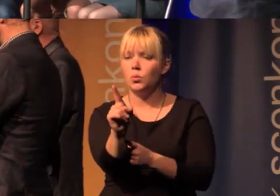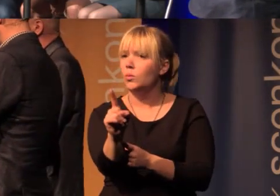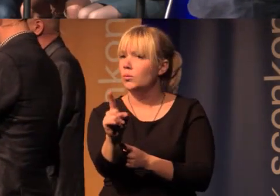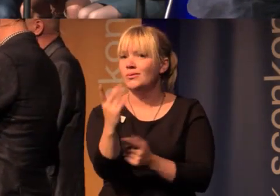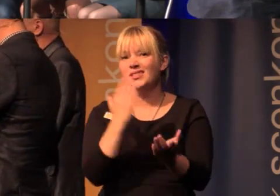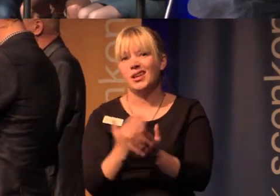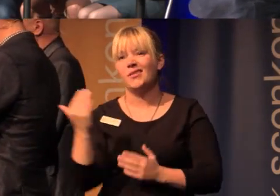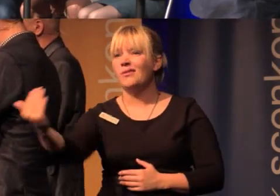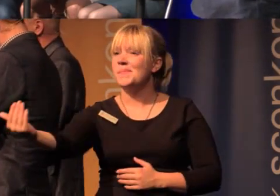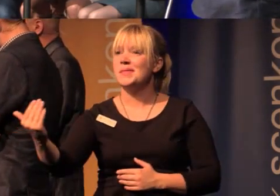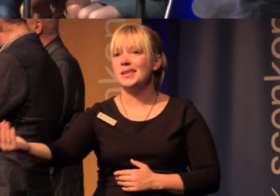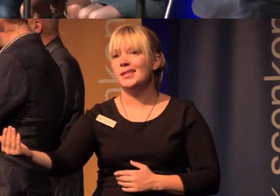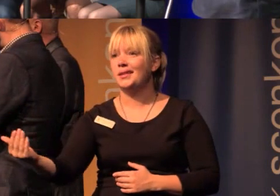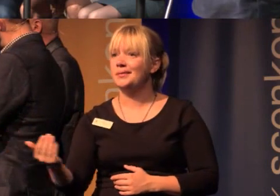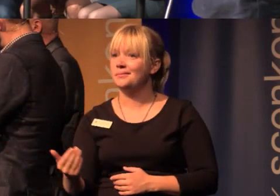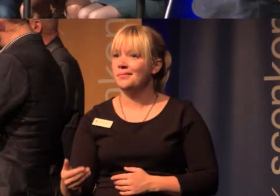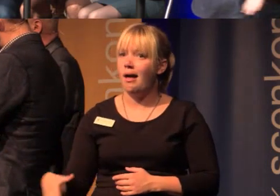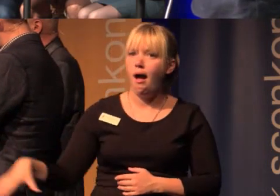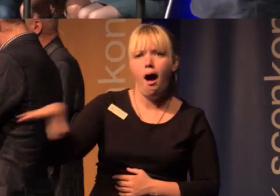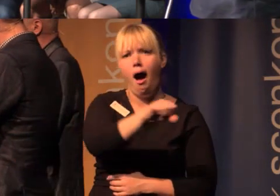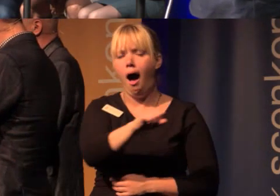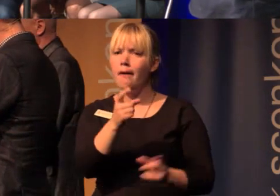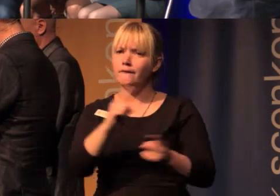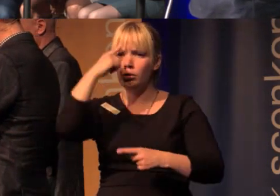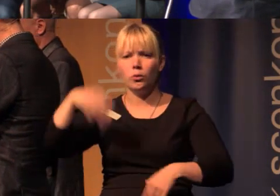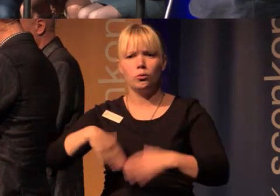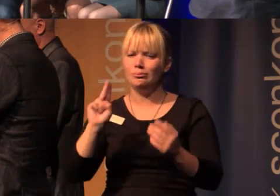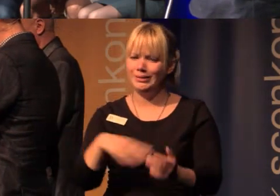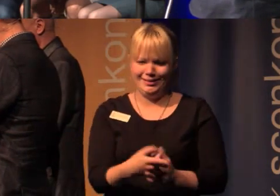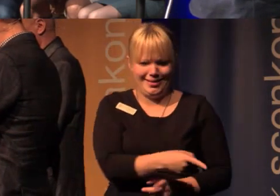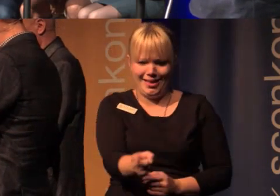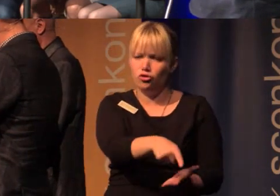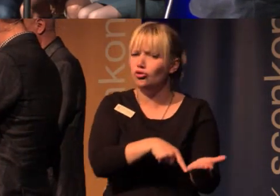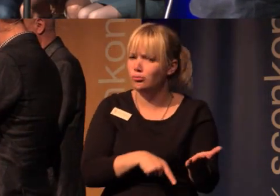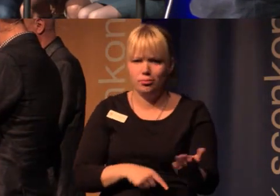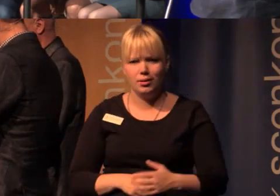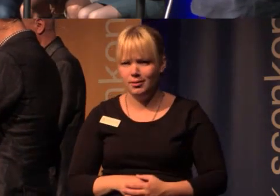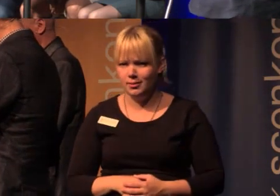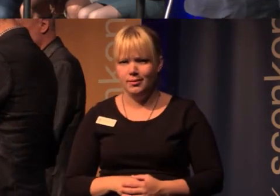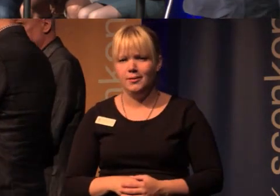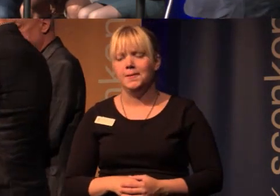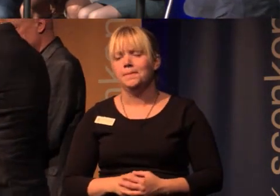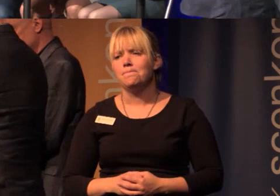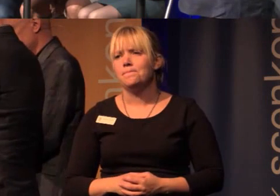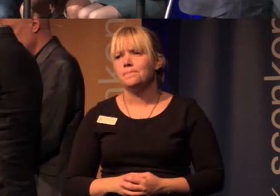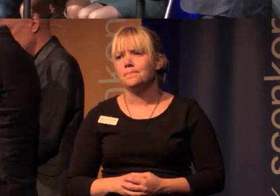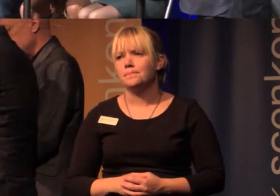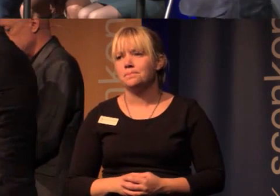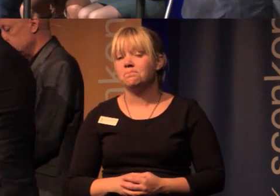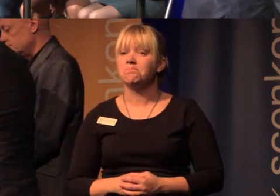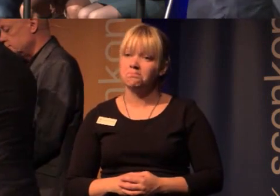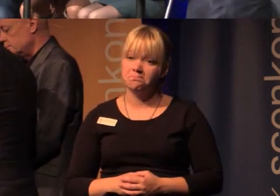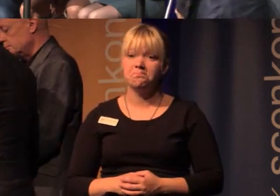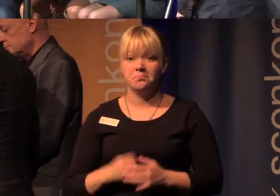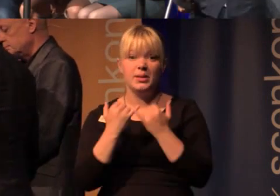som är hela folkets kultur i sin vardag. Men de här institutionerna, de